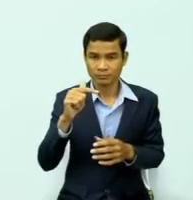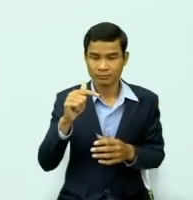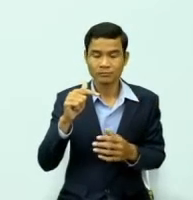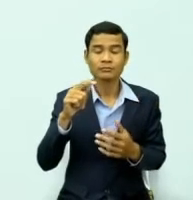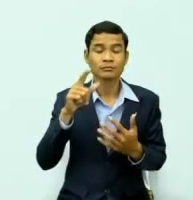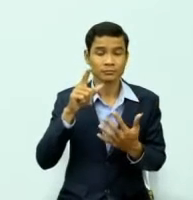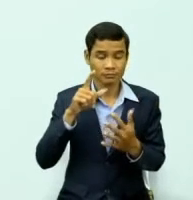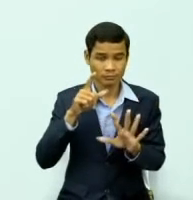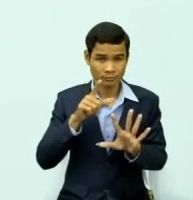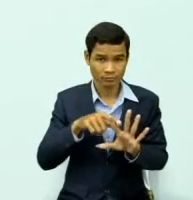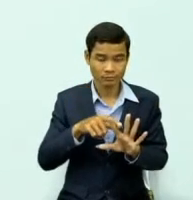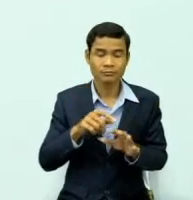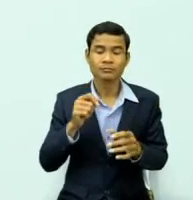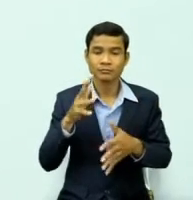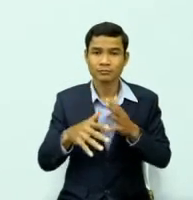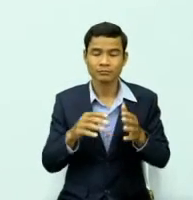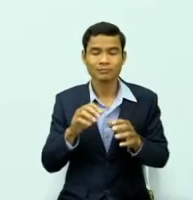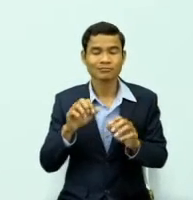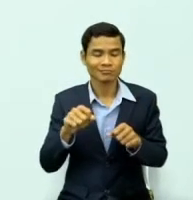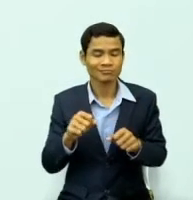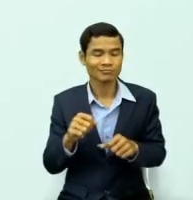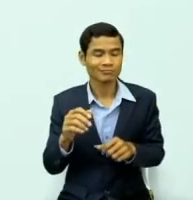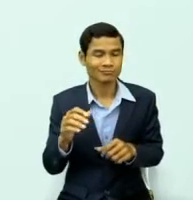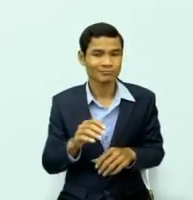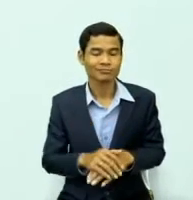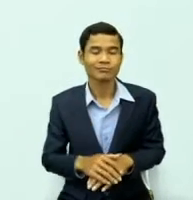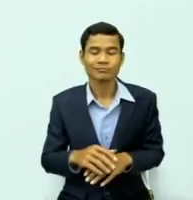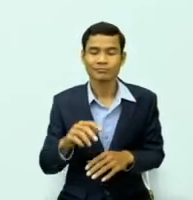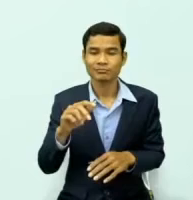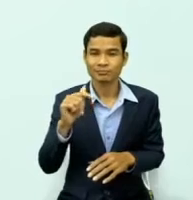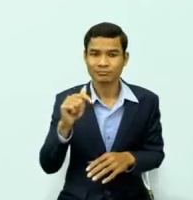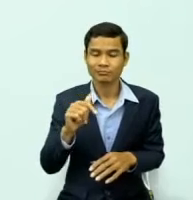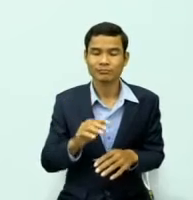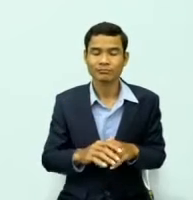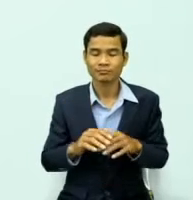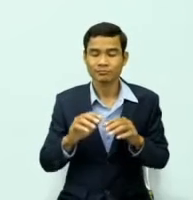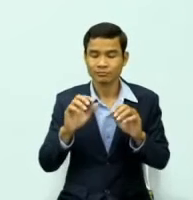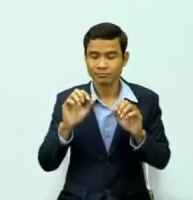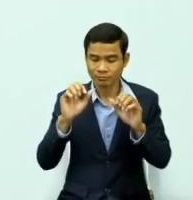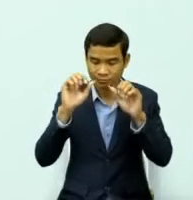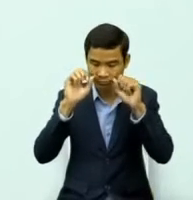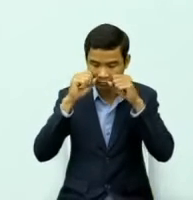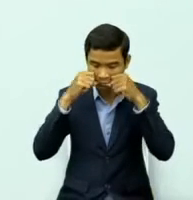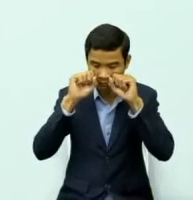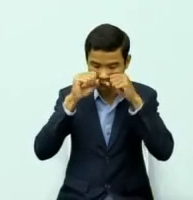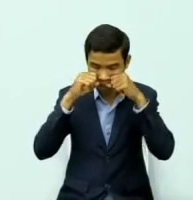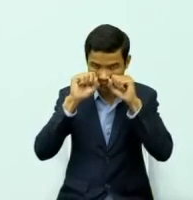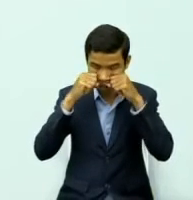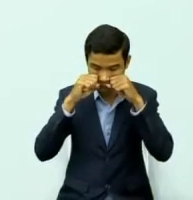ngò nghe ngò ta chấm lại bị đi vấn